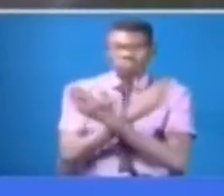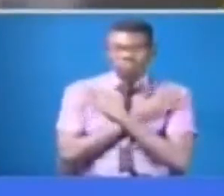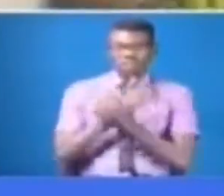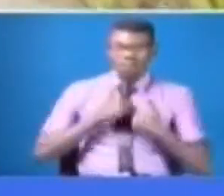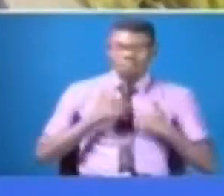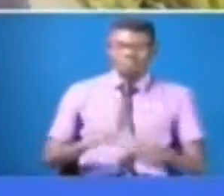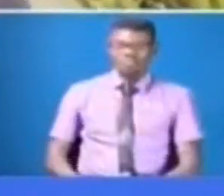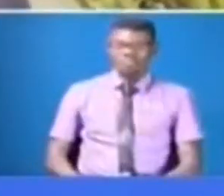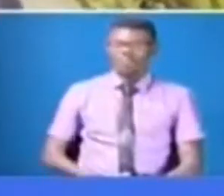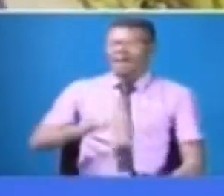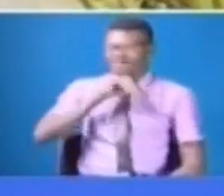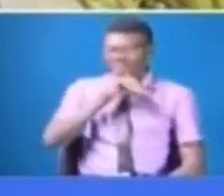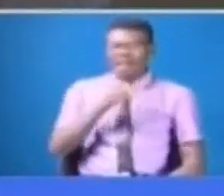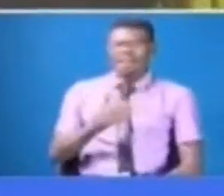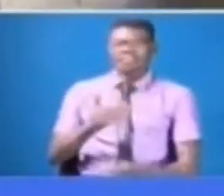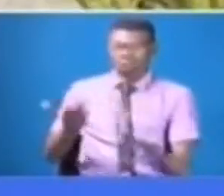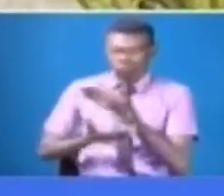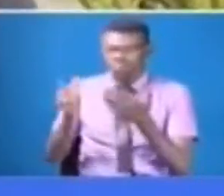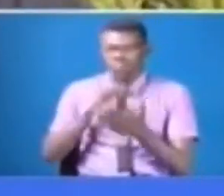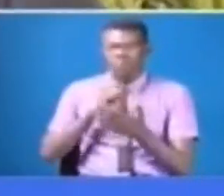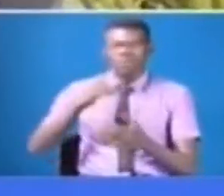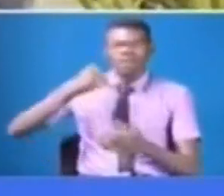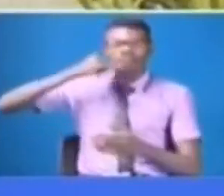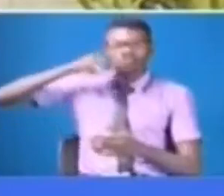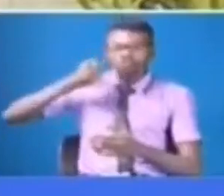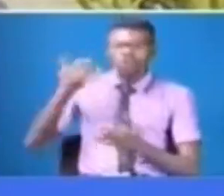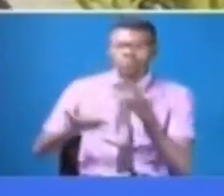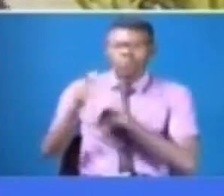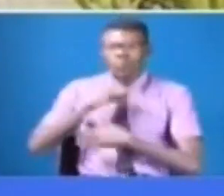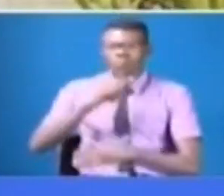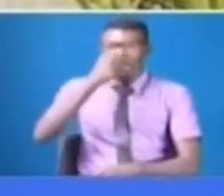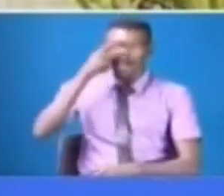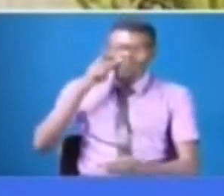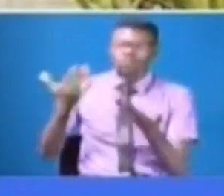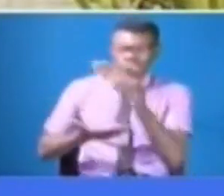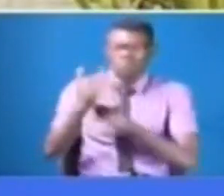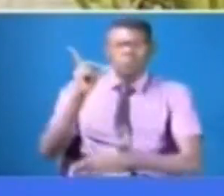Ameongea na Raila pande ile. Ameongea na Joho pande ile. Ameongea na Kalonzo.